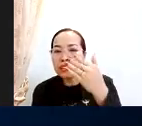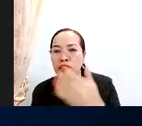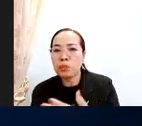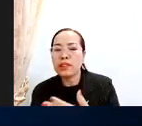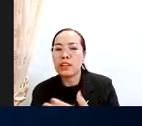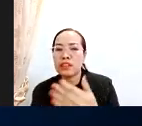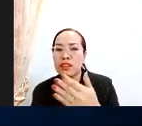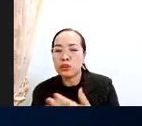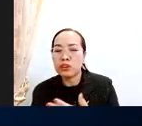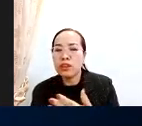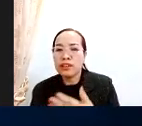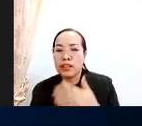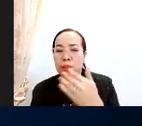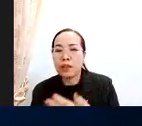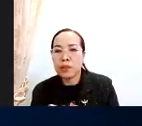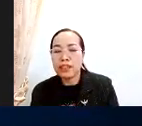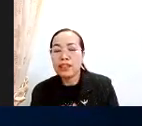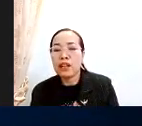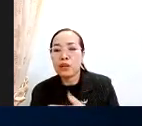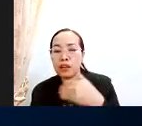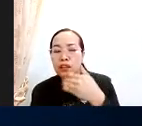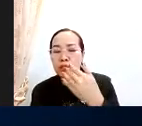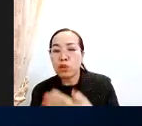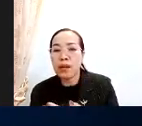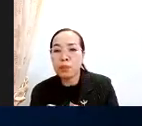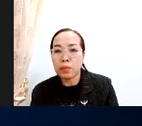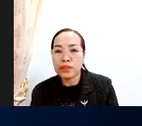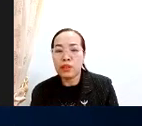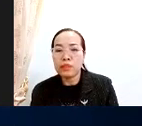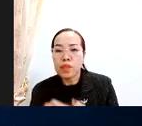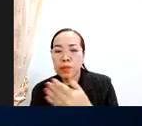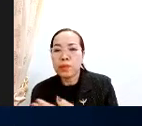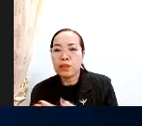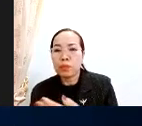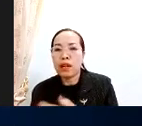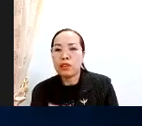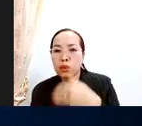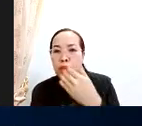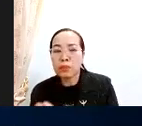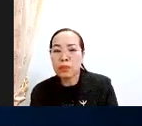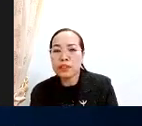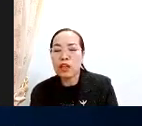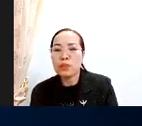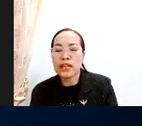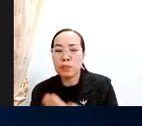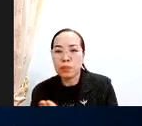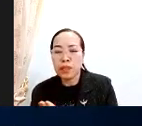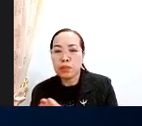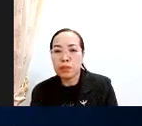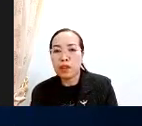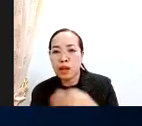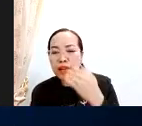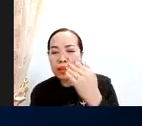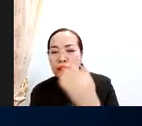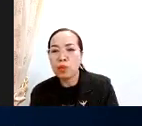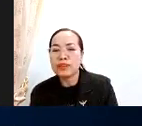nữa cứ dương thu mất ở tệ chôn nẹp prà prà nắng quát tự tua ban pha bị chọi pi bật tập hoa tụ tua ban hoa bị giói pi ca prapra bật